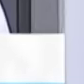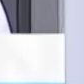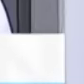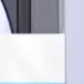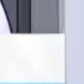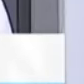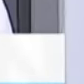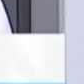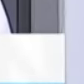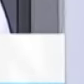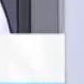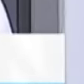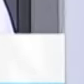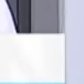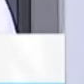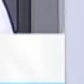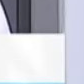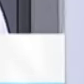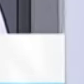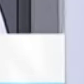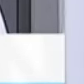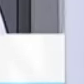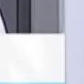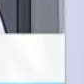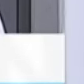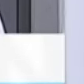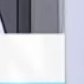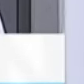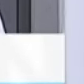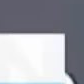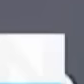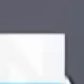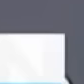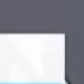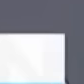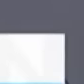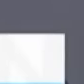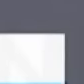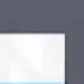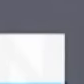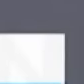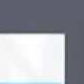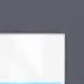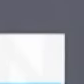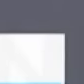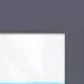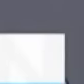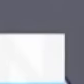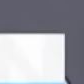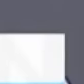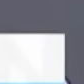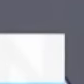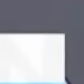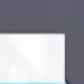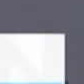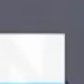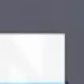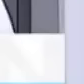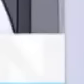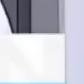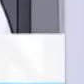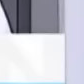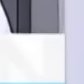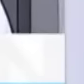Inspector Bercasio. Ginagawa ko lang po ang trabaho ko bilang isang security guard. Bakit nyo po ako binugbog? Trabaho lang naman